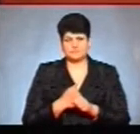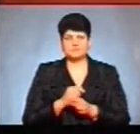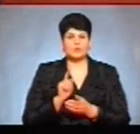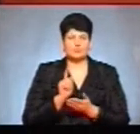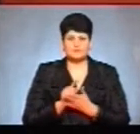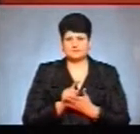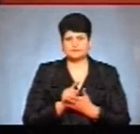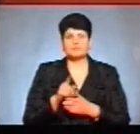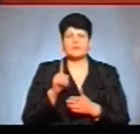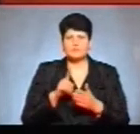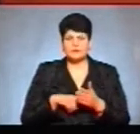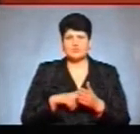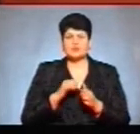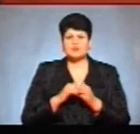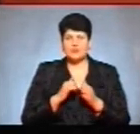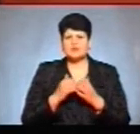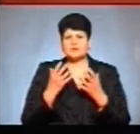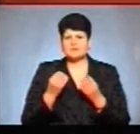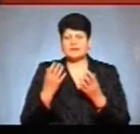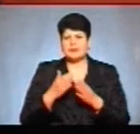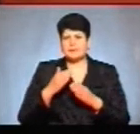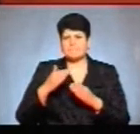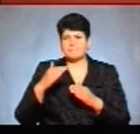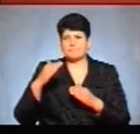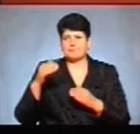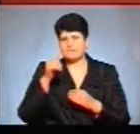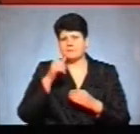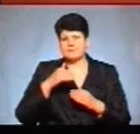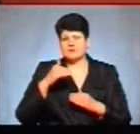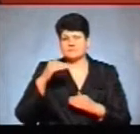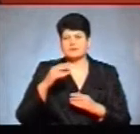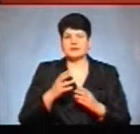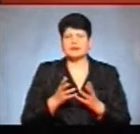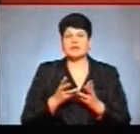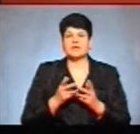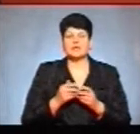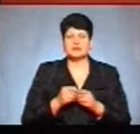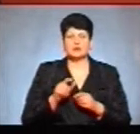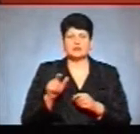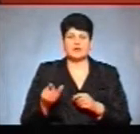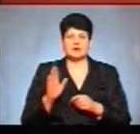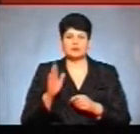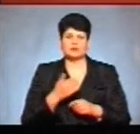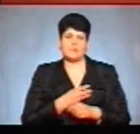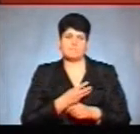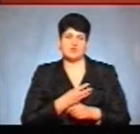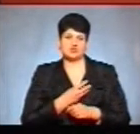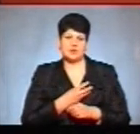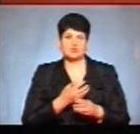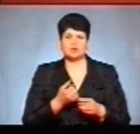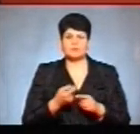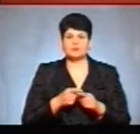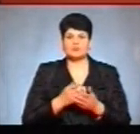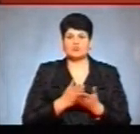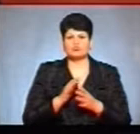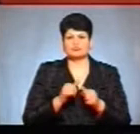Обов'язково. І повірте мені, з кожним днем, з кожним місяцем кількість людей, які будуть бажати отримати цю